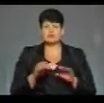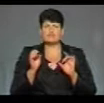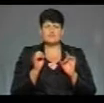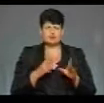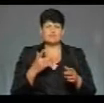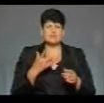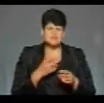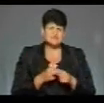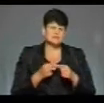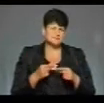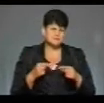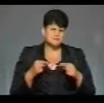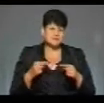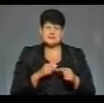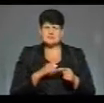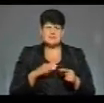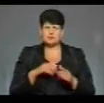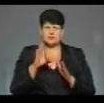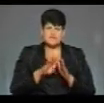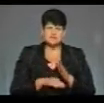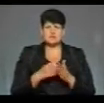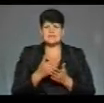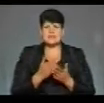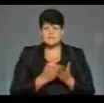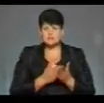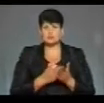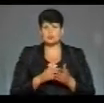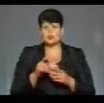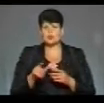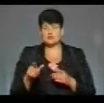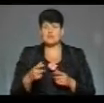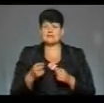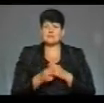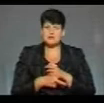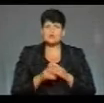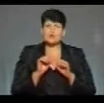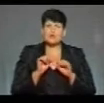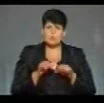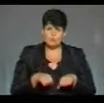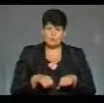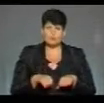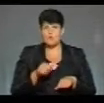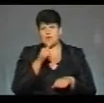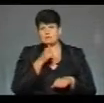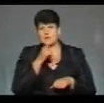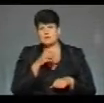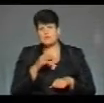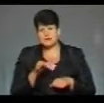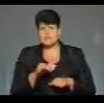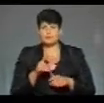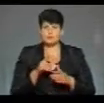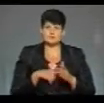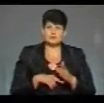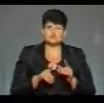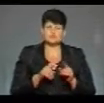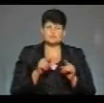все інші препарати найнижчої якості. Тому що на людях, найбідніших, можливо, або поекспериментувати, або переконатися, що